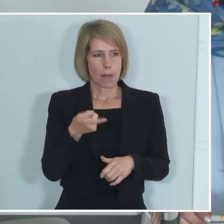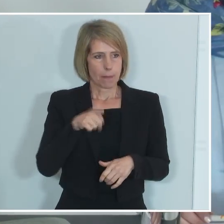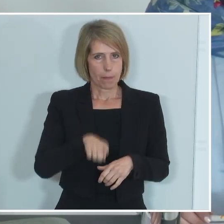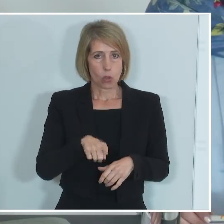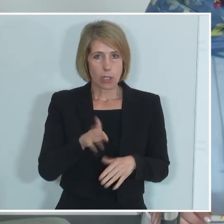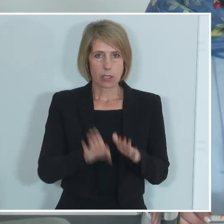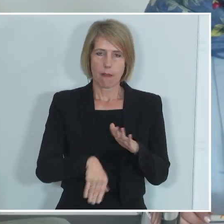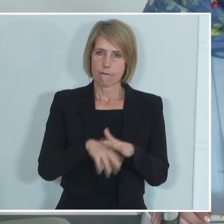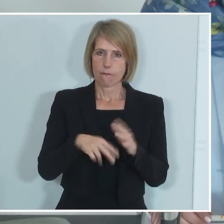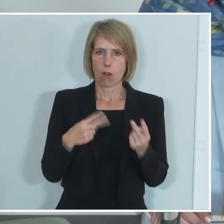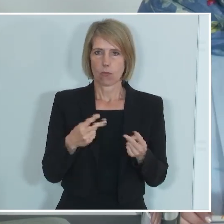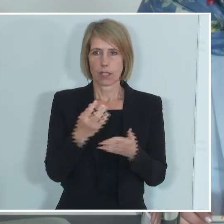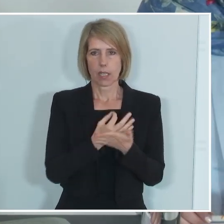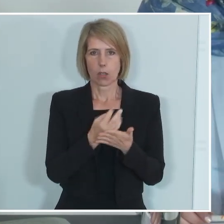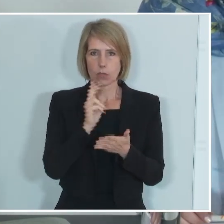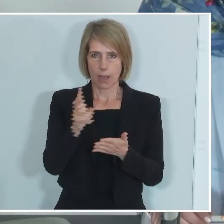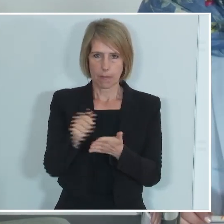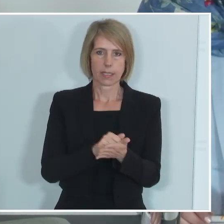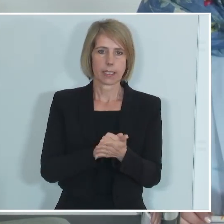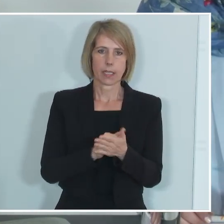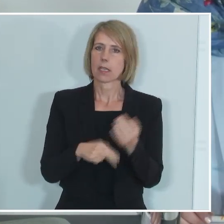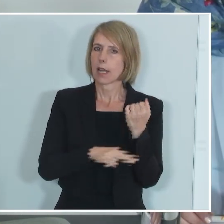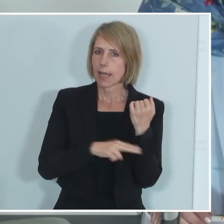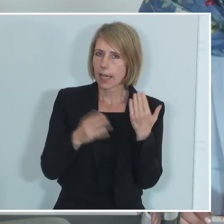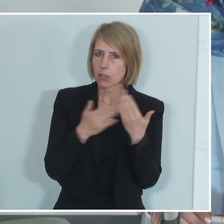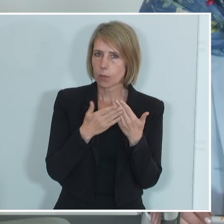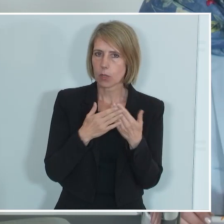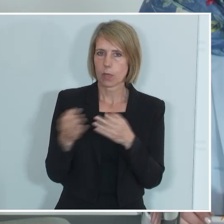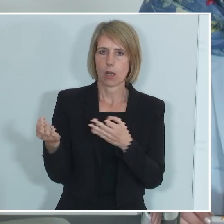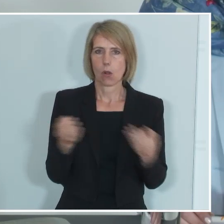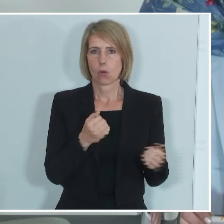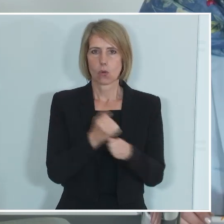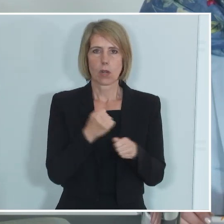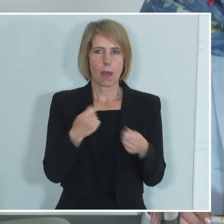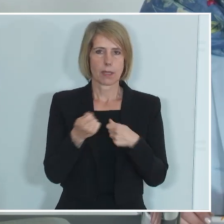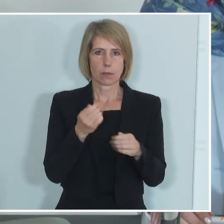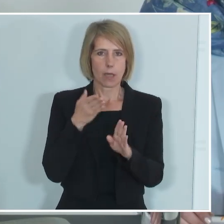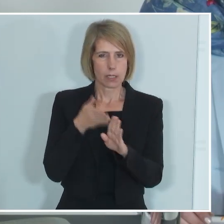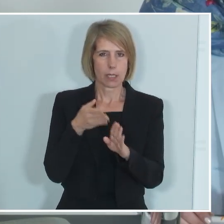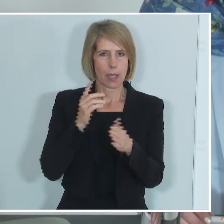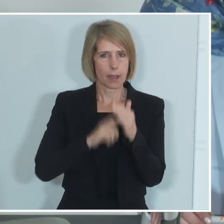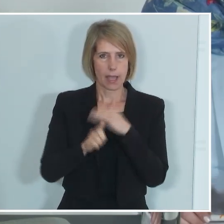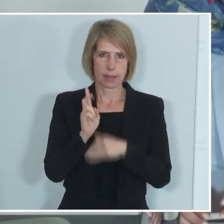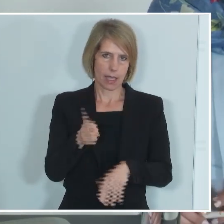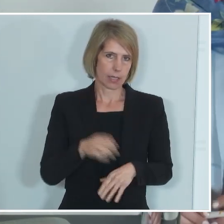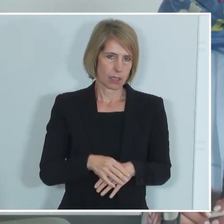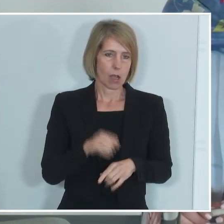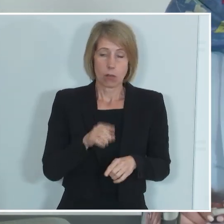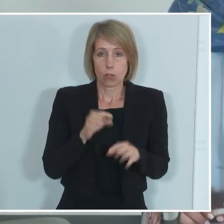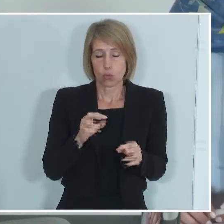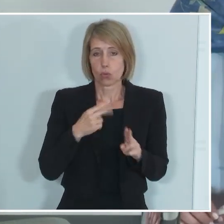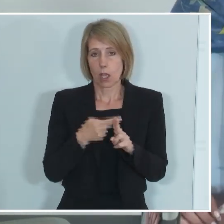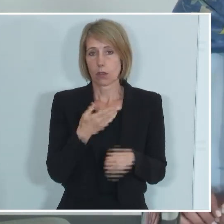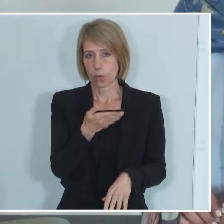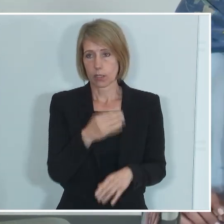eine vollwertige Ausbildung gehen zu können, also zum Beispiel eine Lehre, oder am Arbeitsmarkt direkt einzusteigen. Und ich glaube, das ist die richtige Antwort darauf.